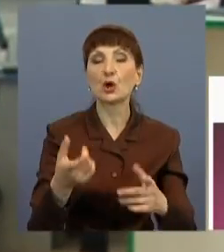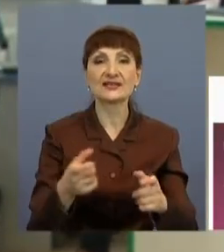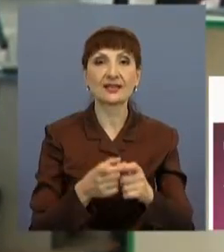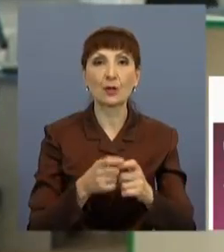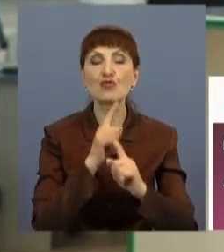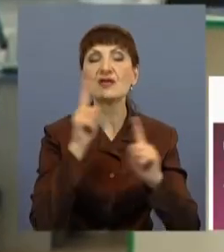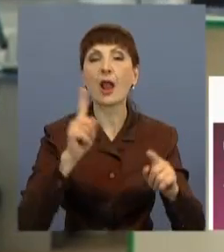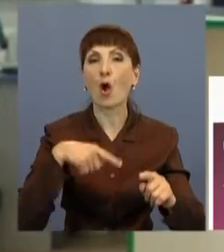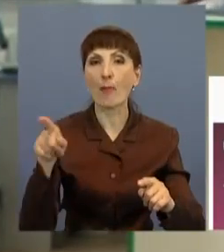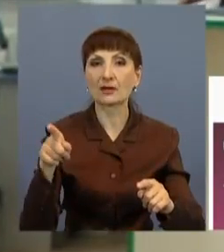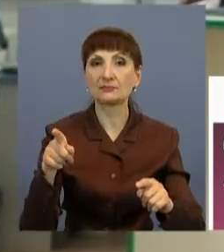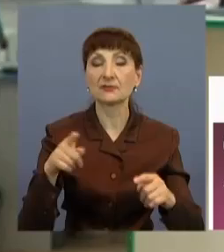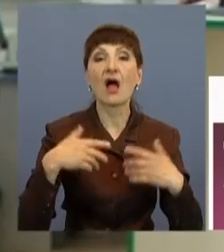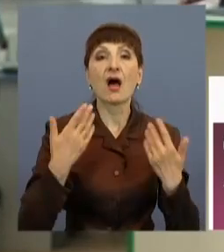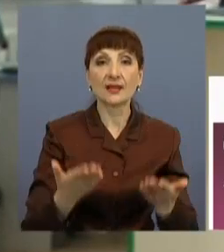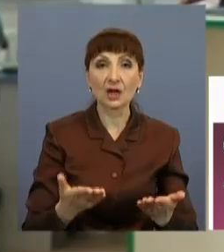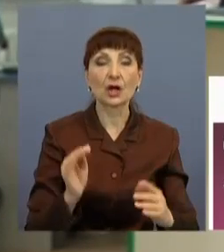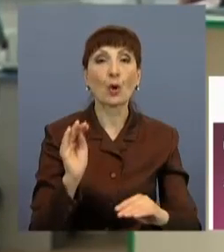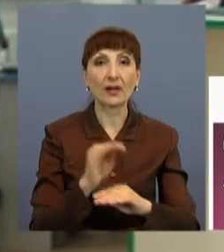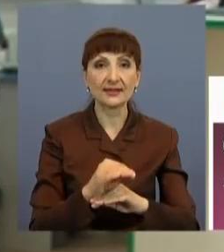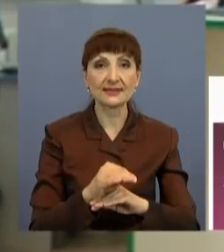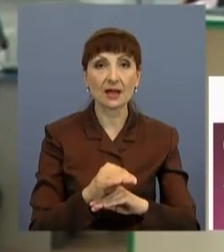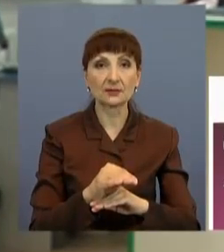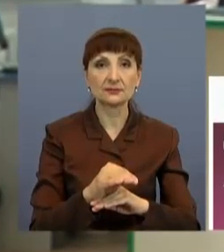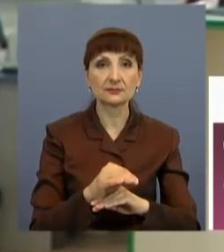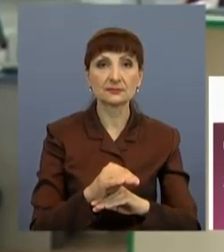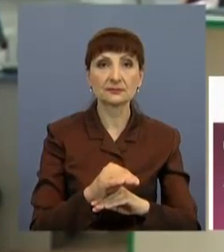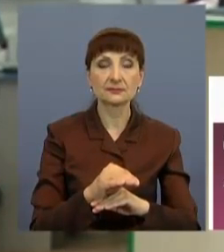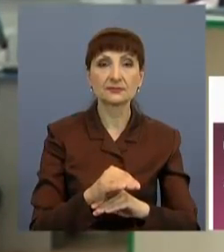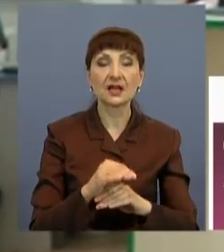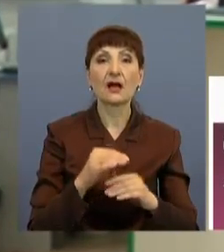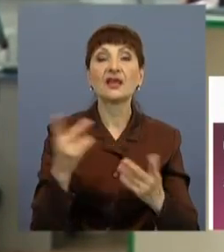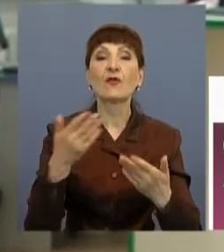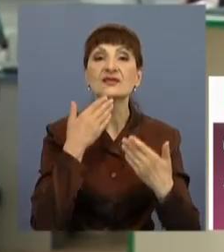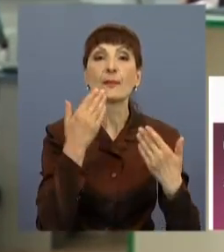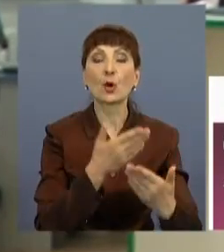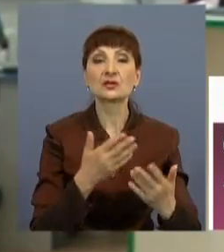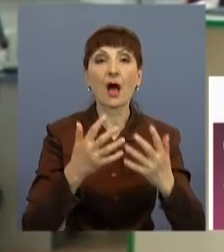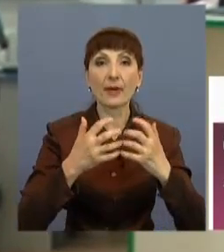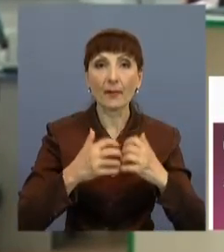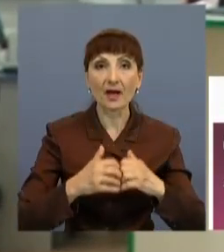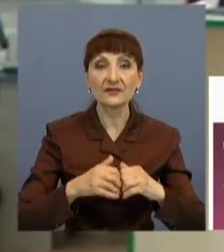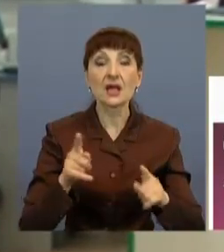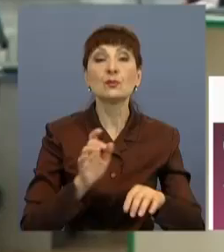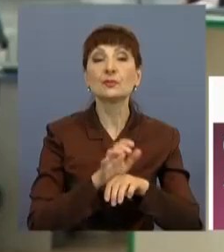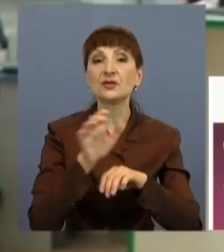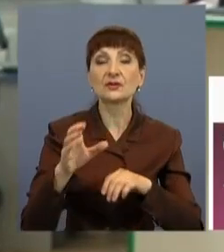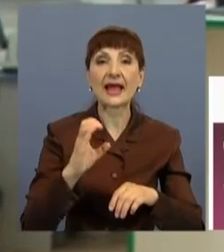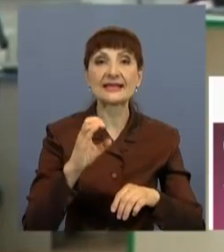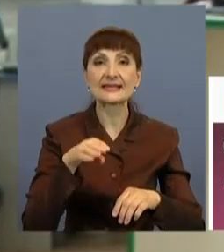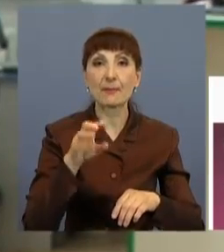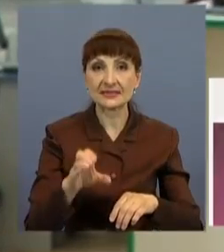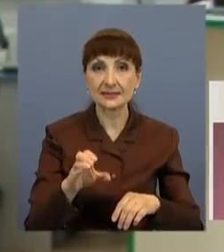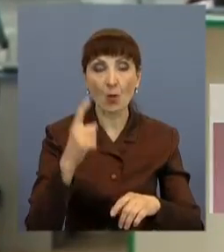уникальным номером. И также дополнительно, как его запрос обработается, к нему придет СМС-уведомление,